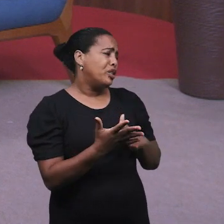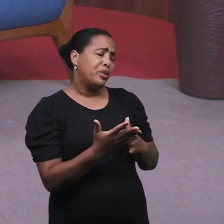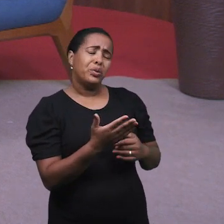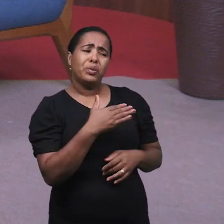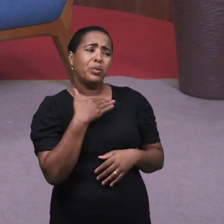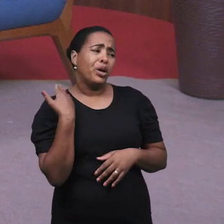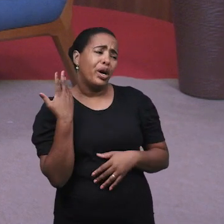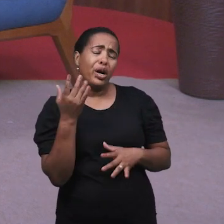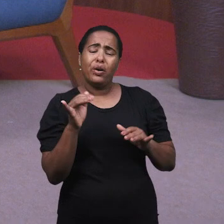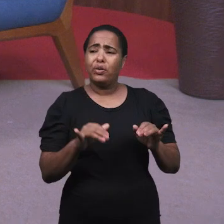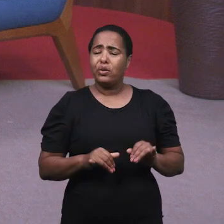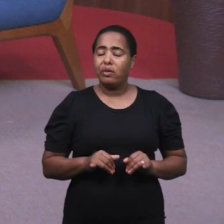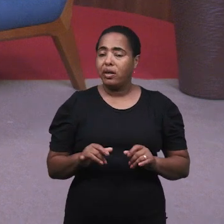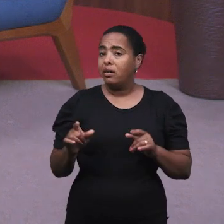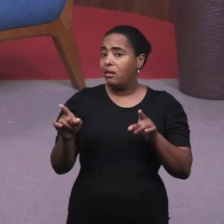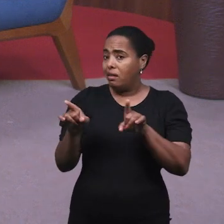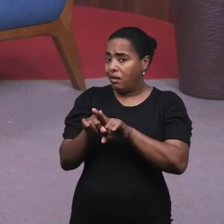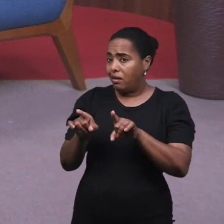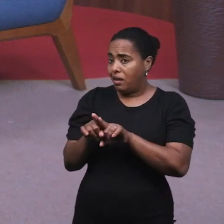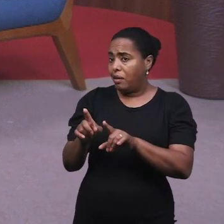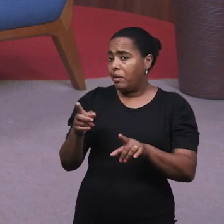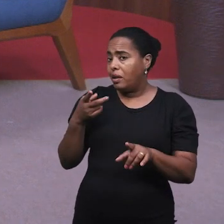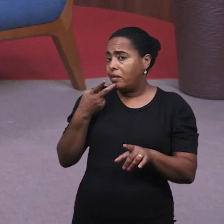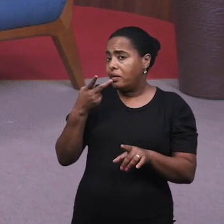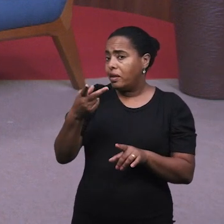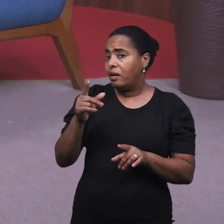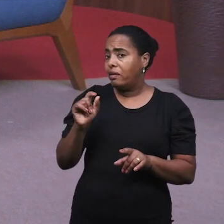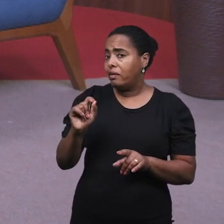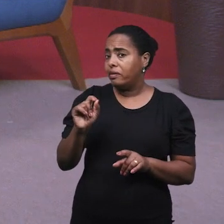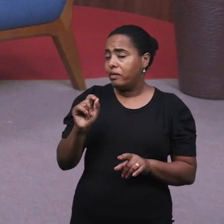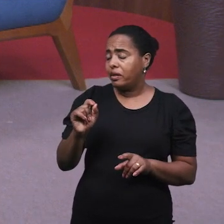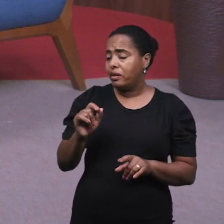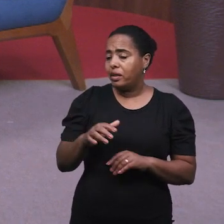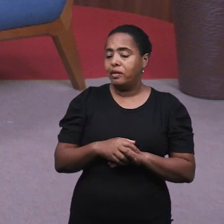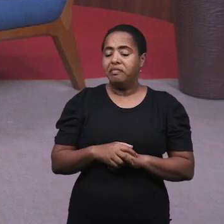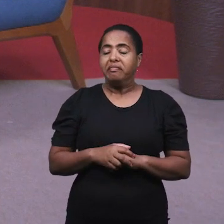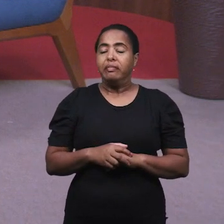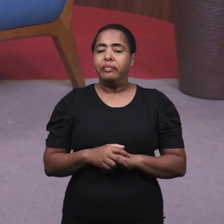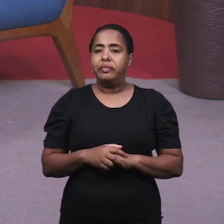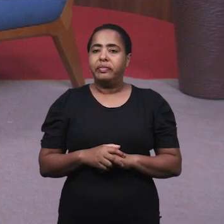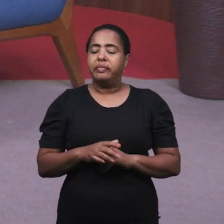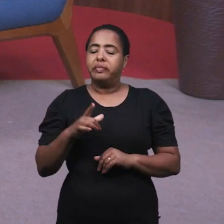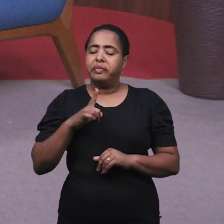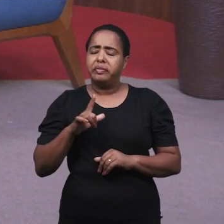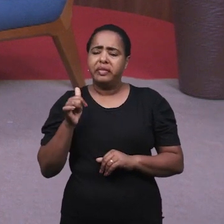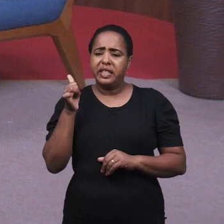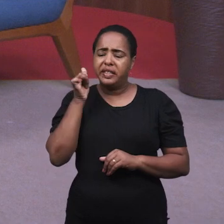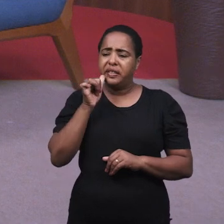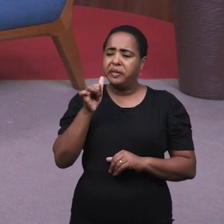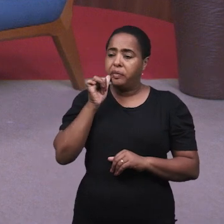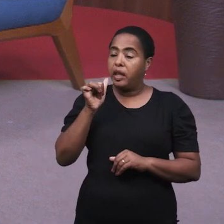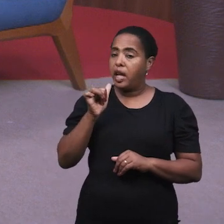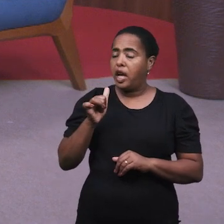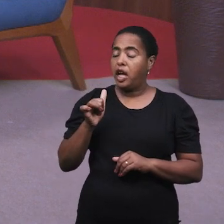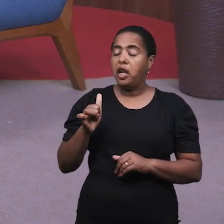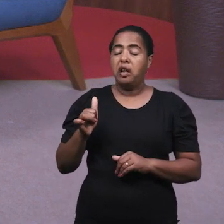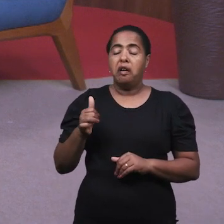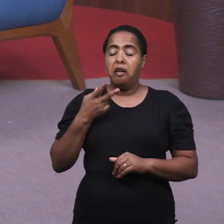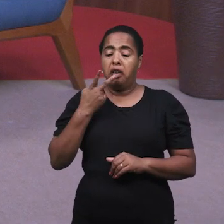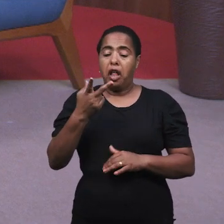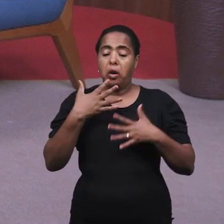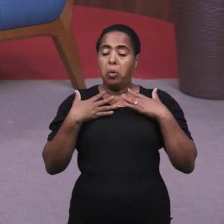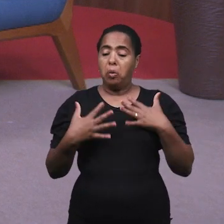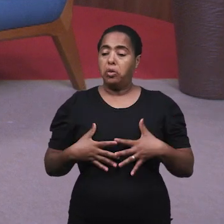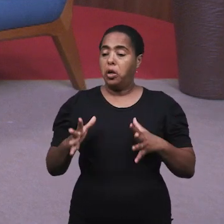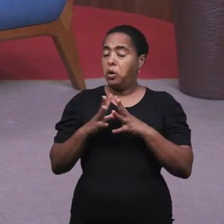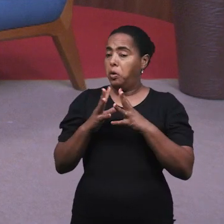Il y a eu des femmes qui nous ont dit que son corps a disparu, mais ils continuaient le